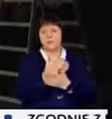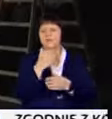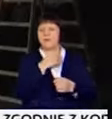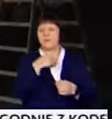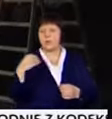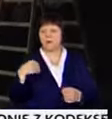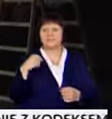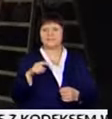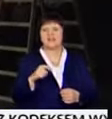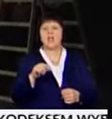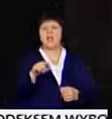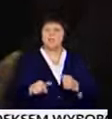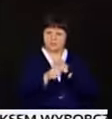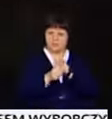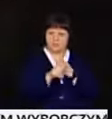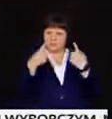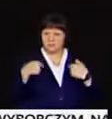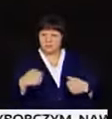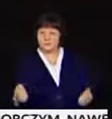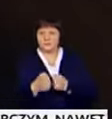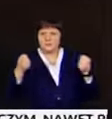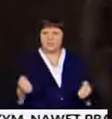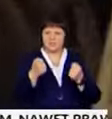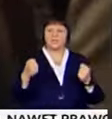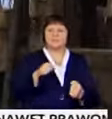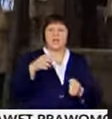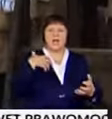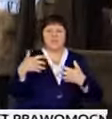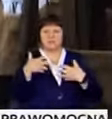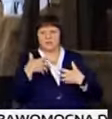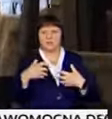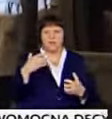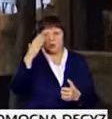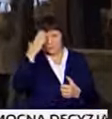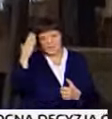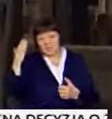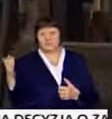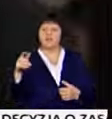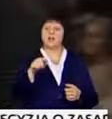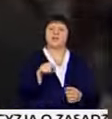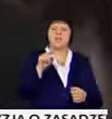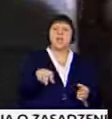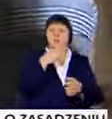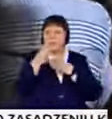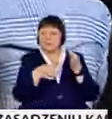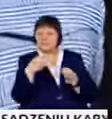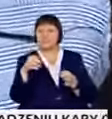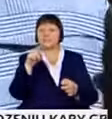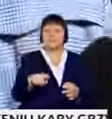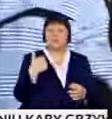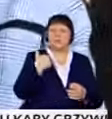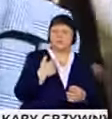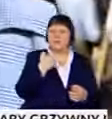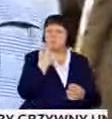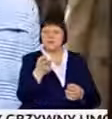Widowisko w wykonaniu 60 młodych, zaangażowanych artystycznie i utalentowanych wokalnie osób stało się dojrzałą wypowiedzią na